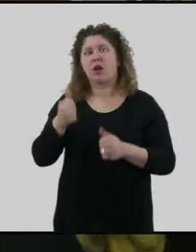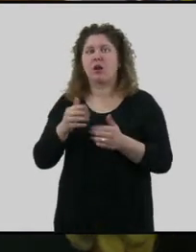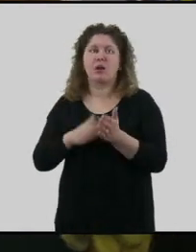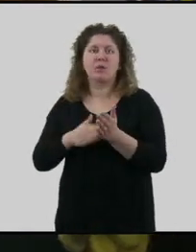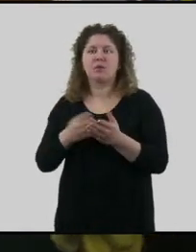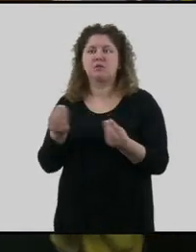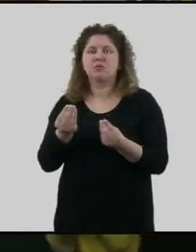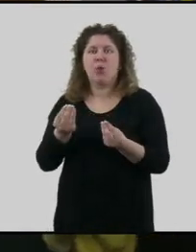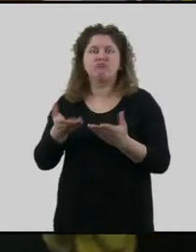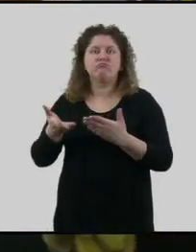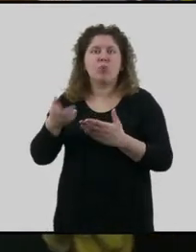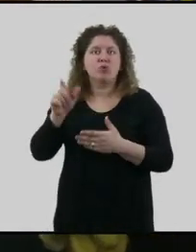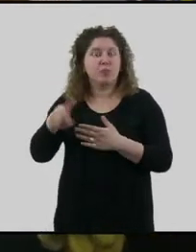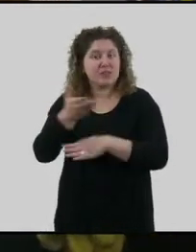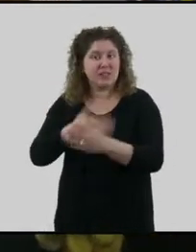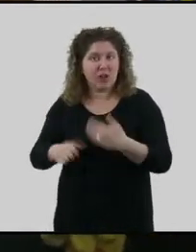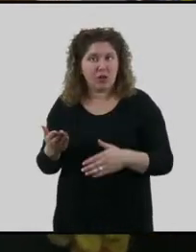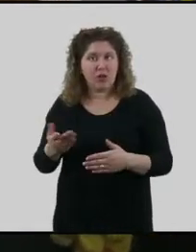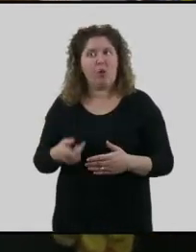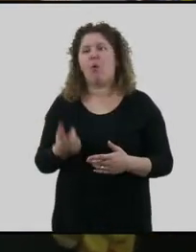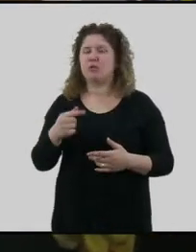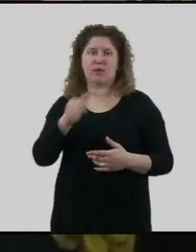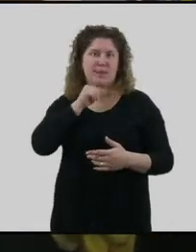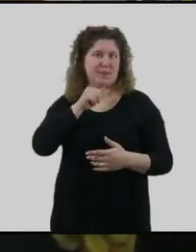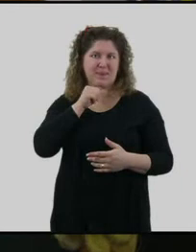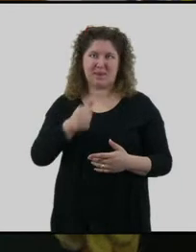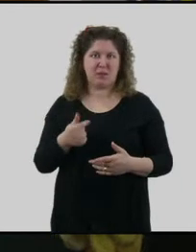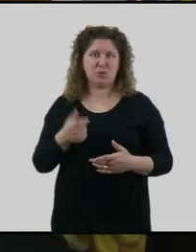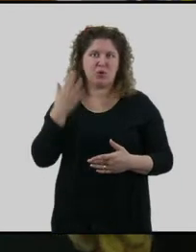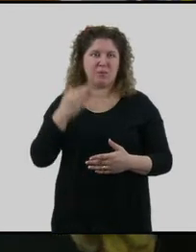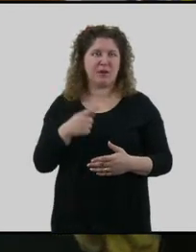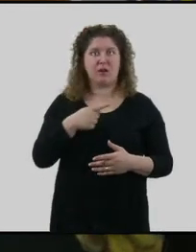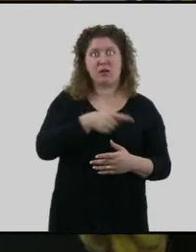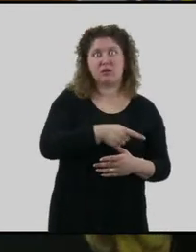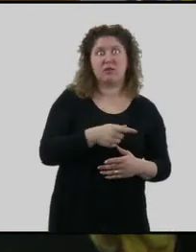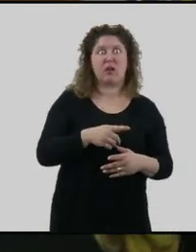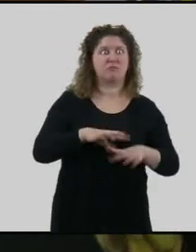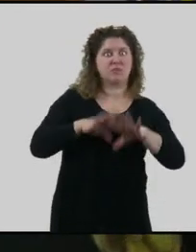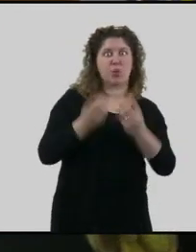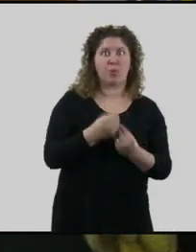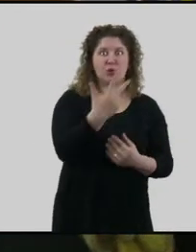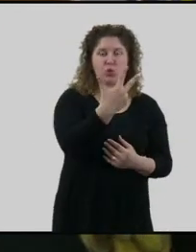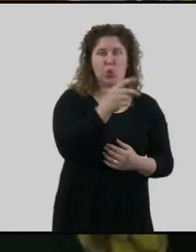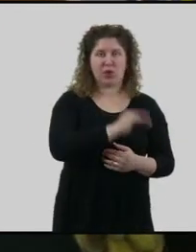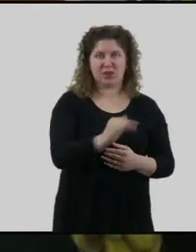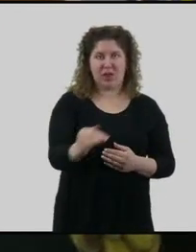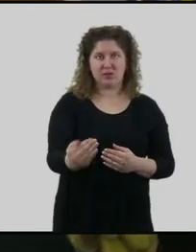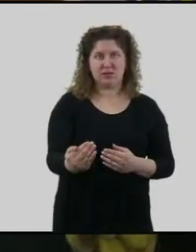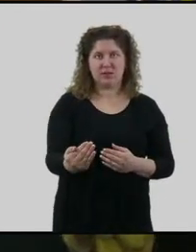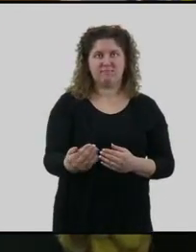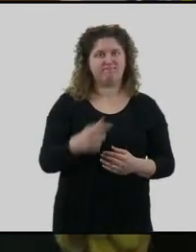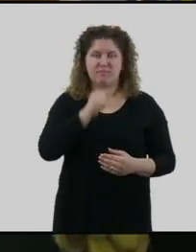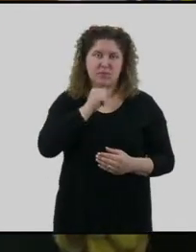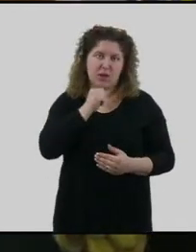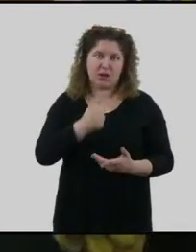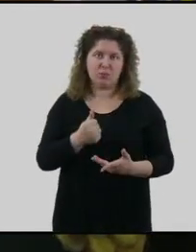invalidan ili je to stvarno samo jedna osoba, tada definitivno ne može brinuti o maksimalno troje djece, posebno ako je